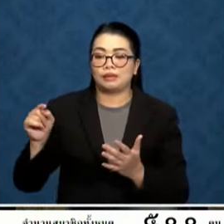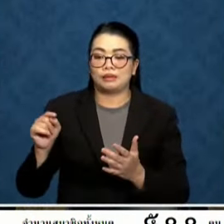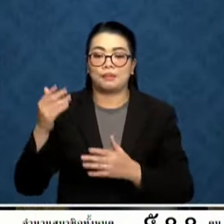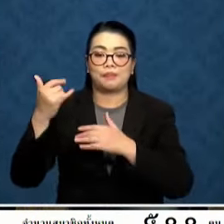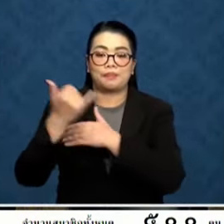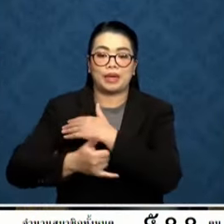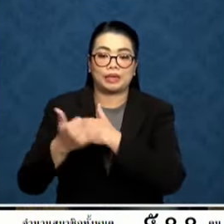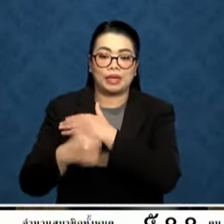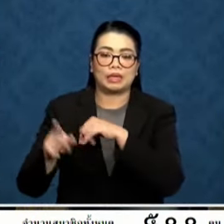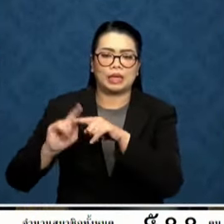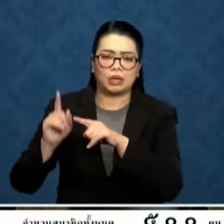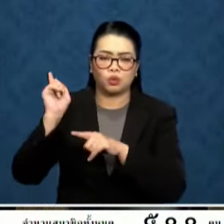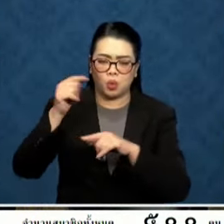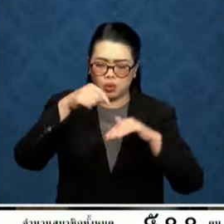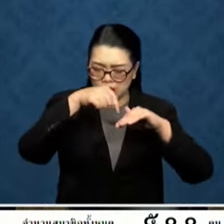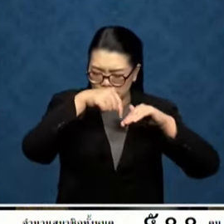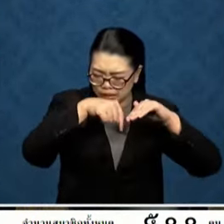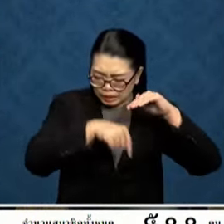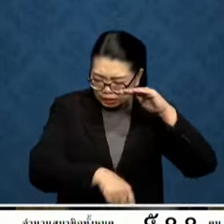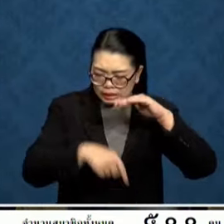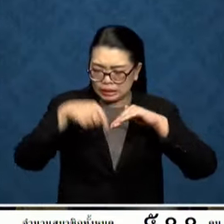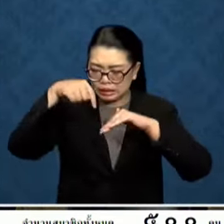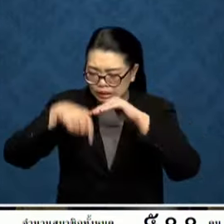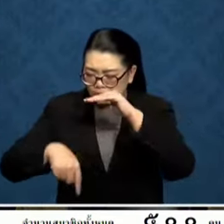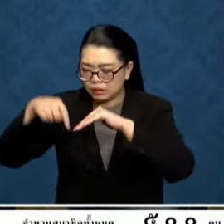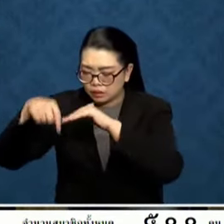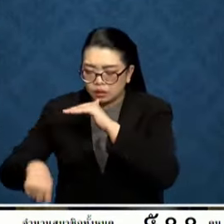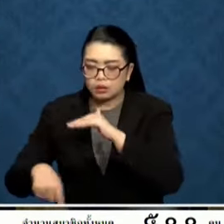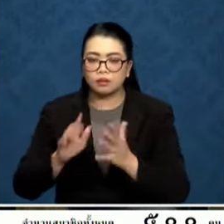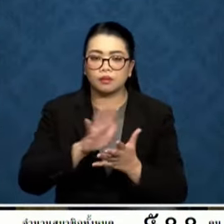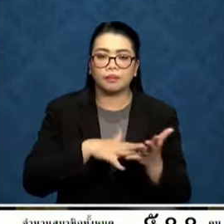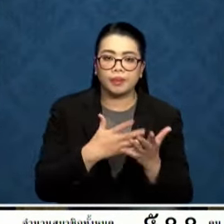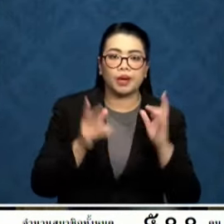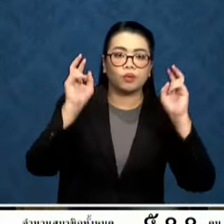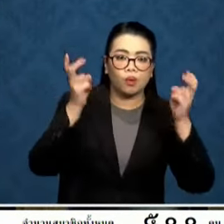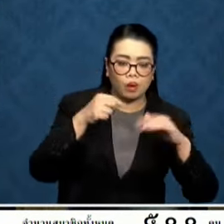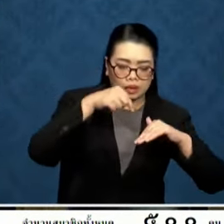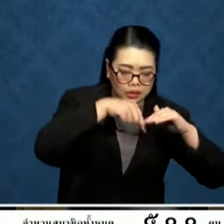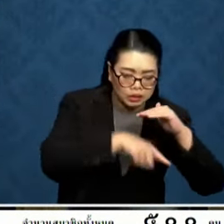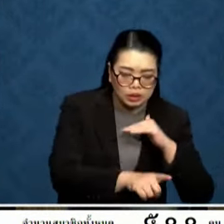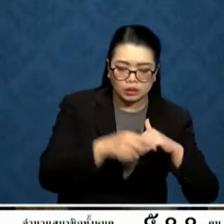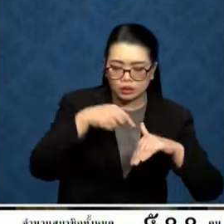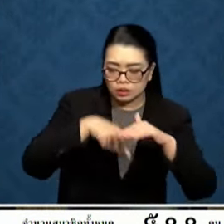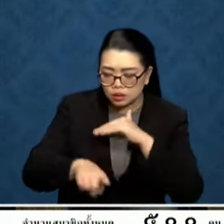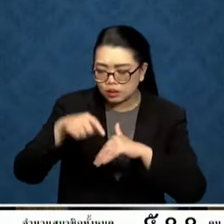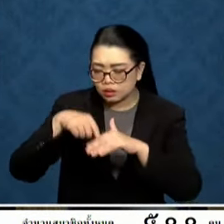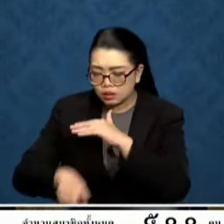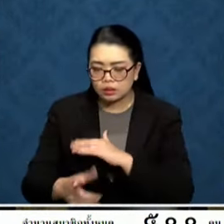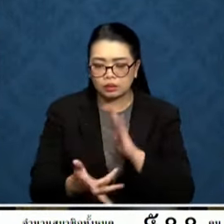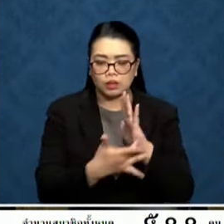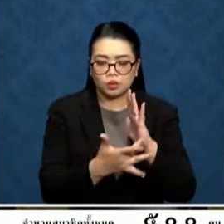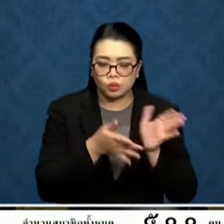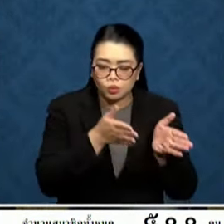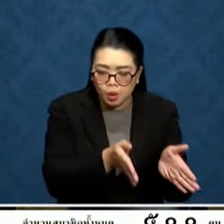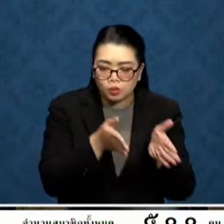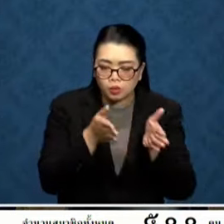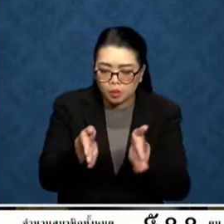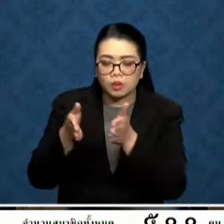เแม้กระทั่งลงลึกไปในรายละเอียดว่าเขาจะสนับสนุนเทคโนโลยีเฉพาะด้านอัน